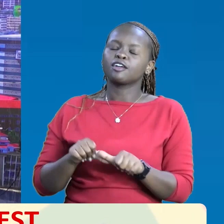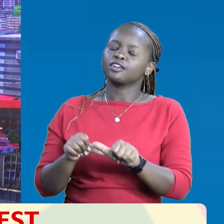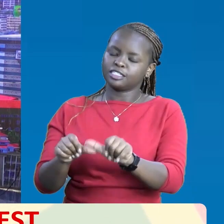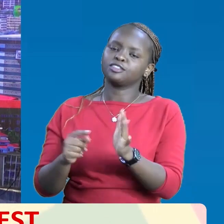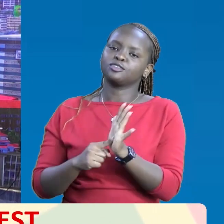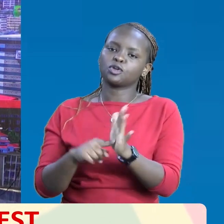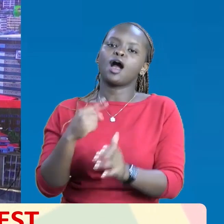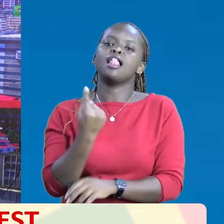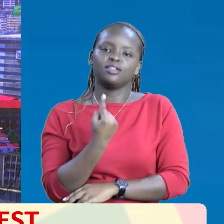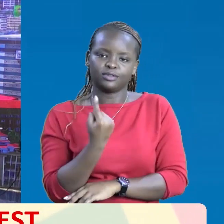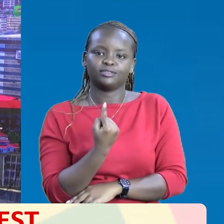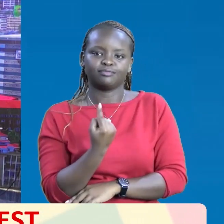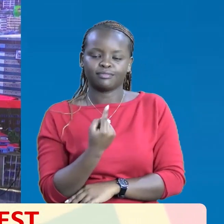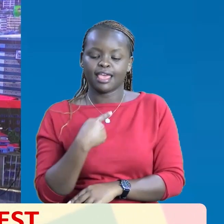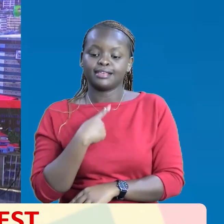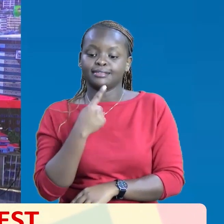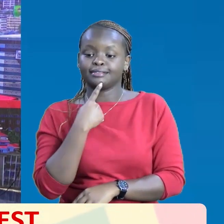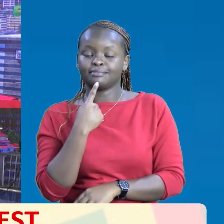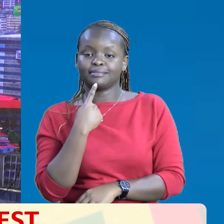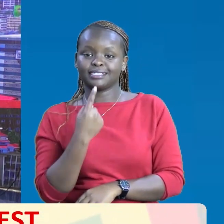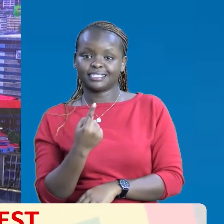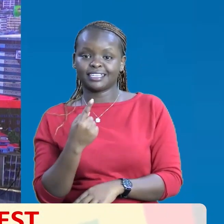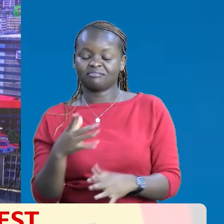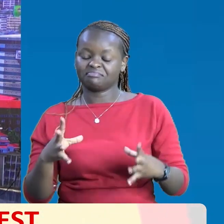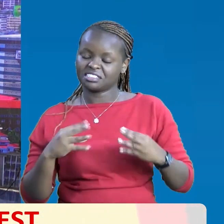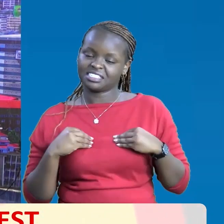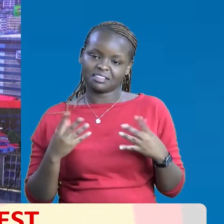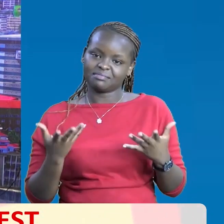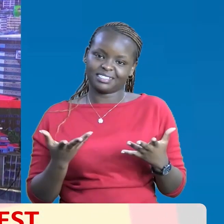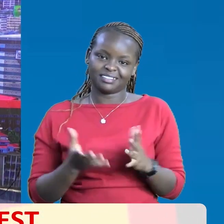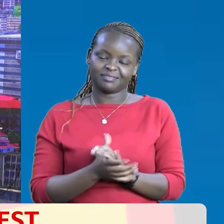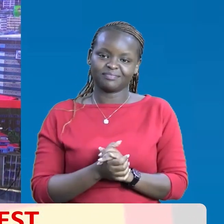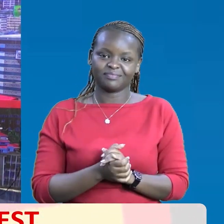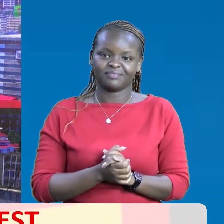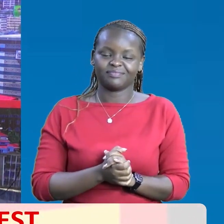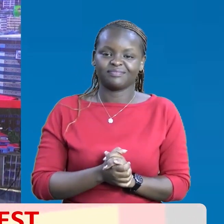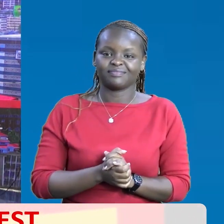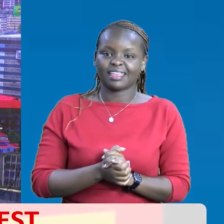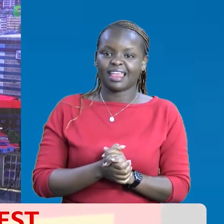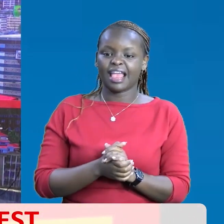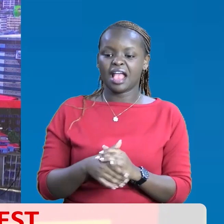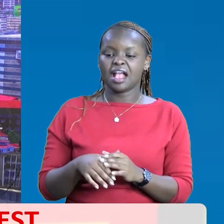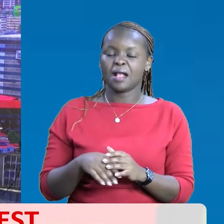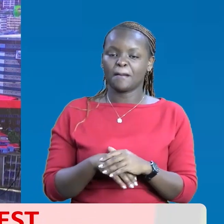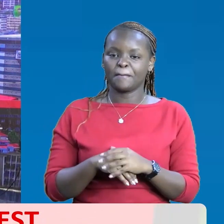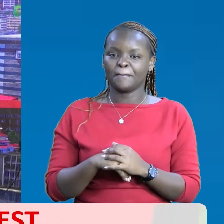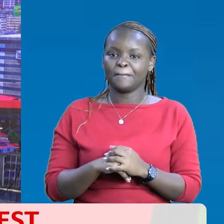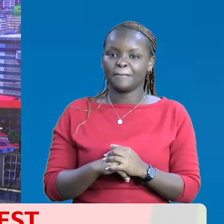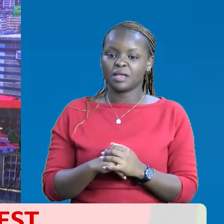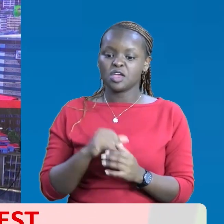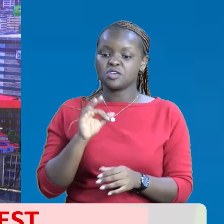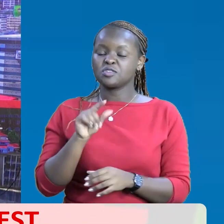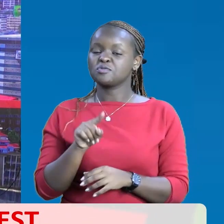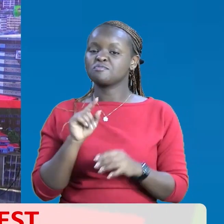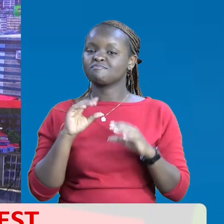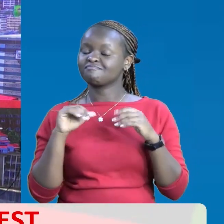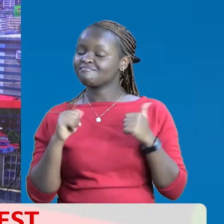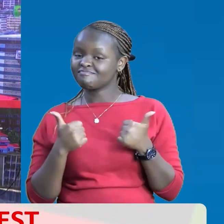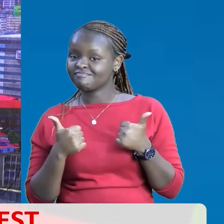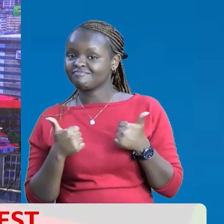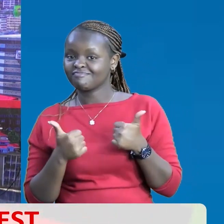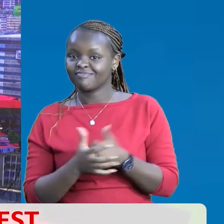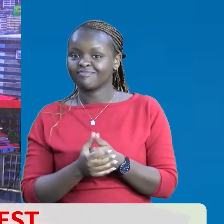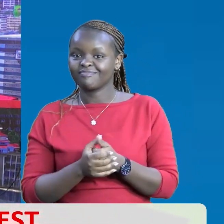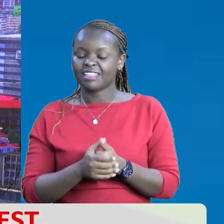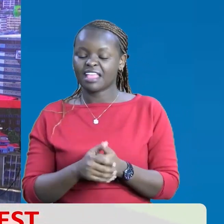nikasema mimi ni nani? Wewe nani? Muziki mzee. Hatari sana. The cool king himself. Kabisa. Fresh sana.